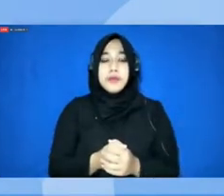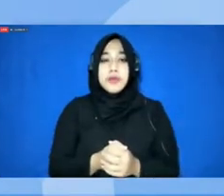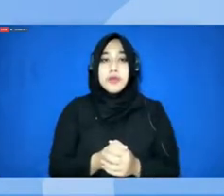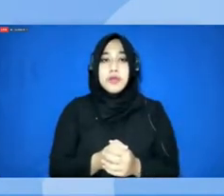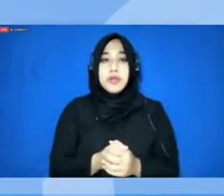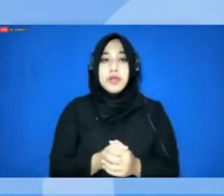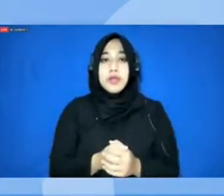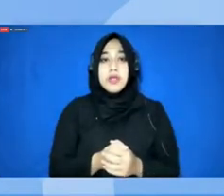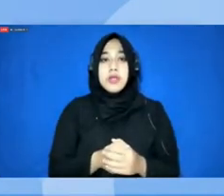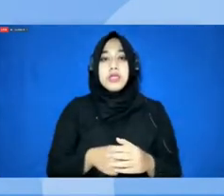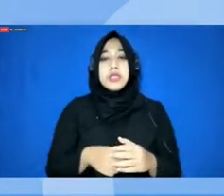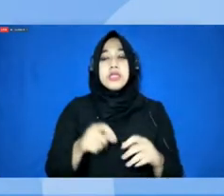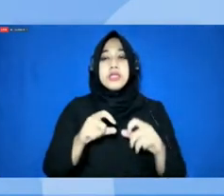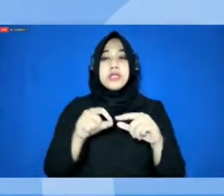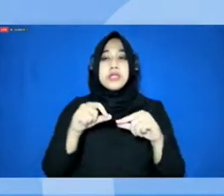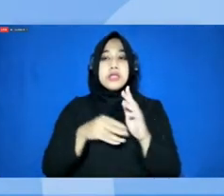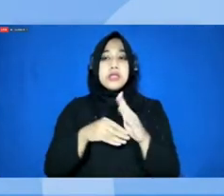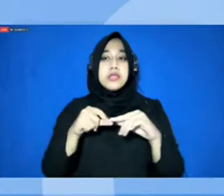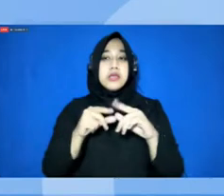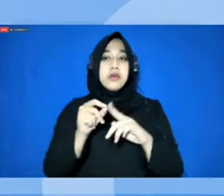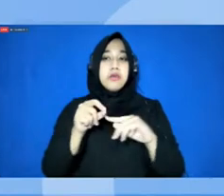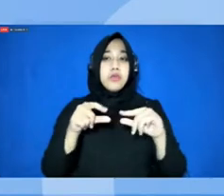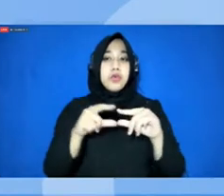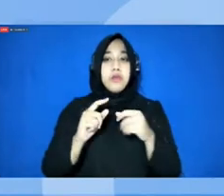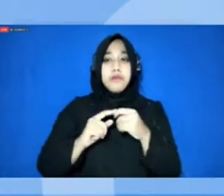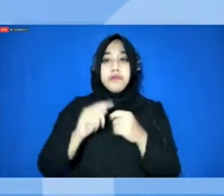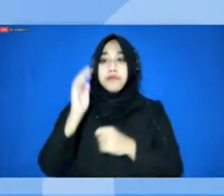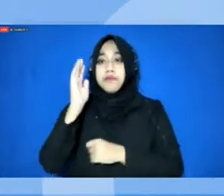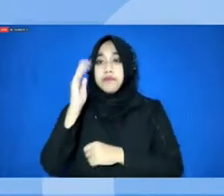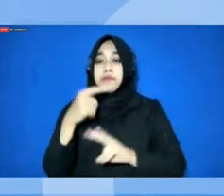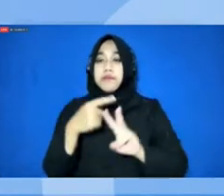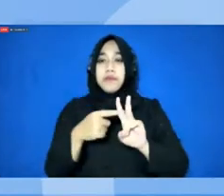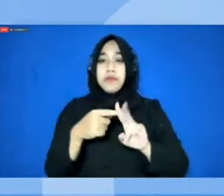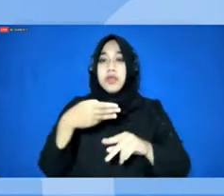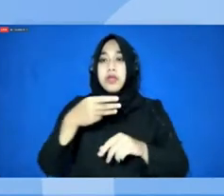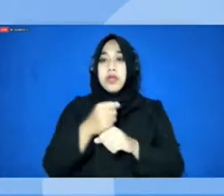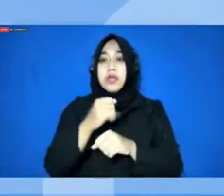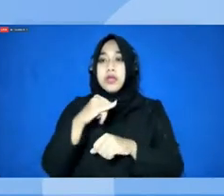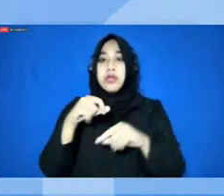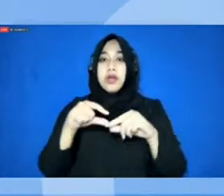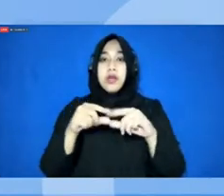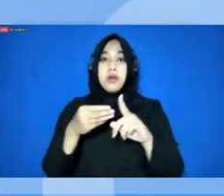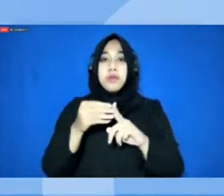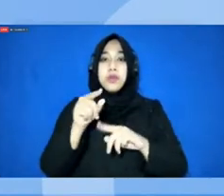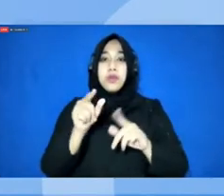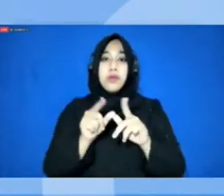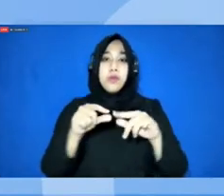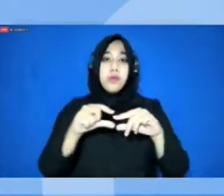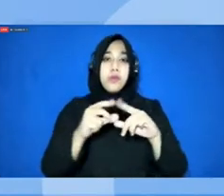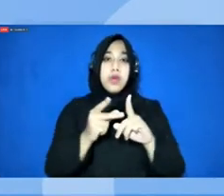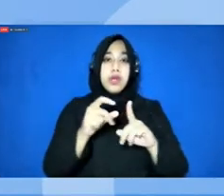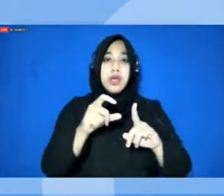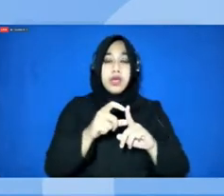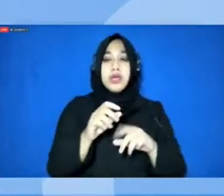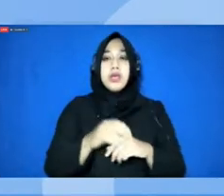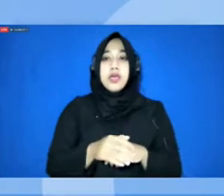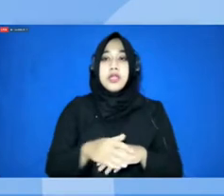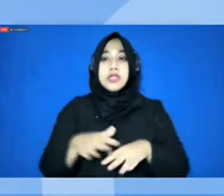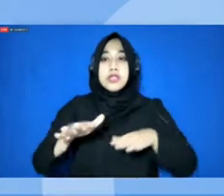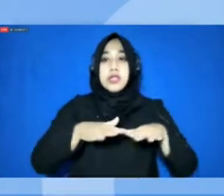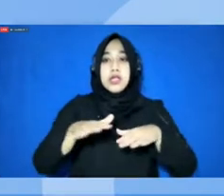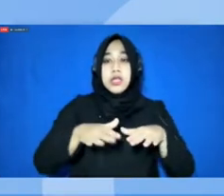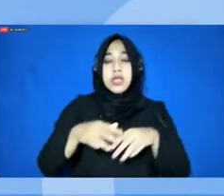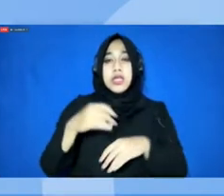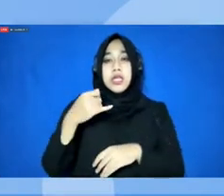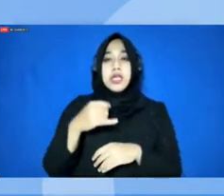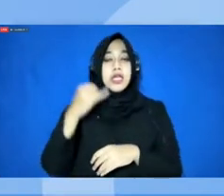University, Singapura, selaku keynote speaker, Bapak Egy Abdul Wahid, selaku Direktur Program Center for Indonesia Strategic Development